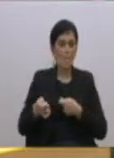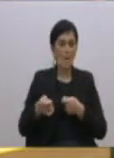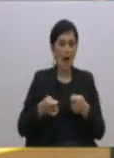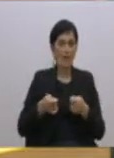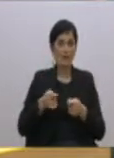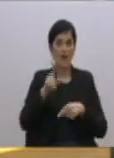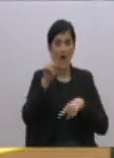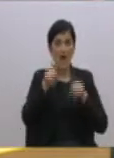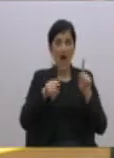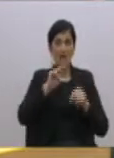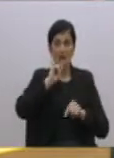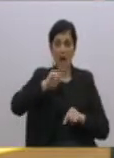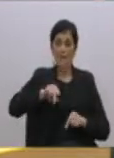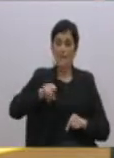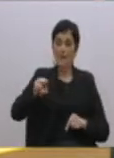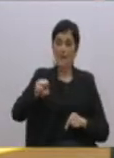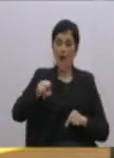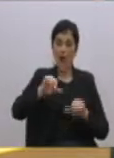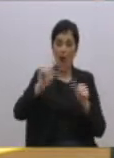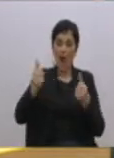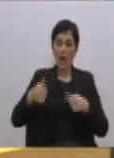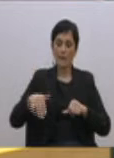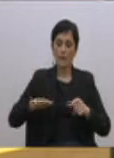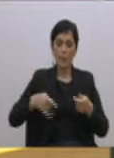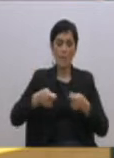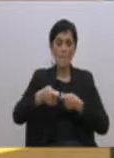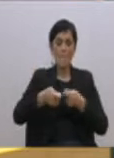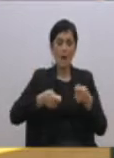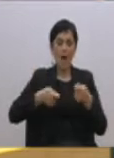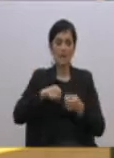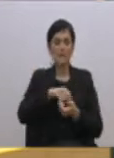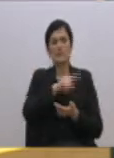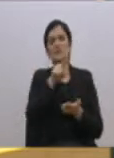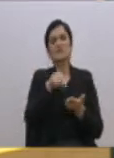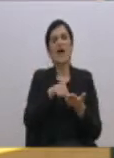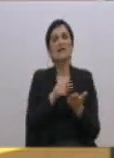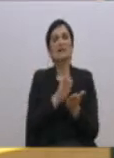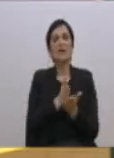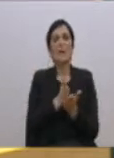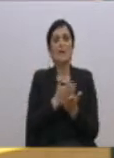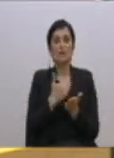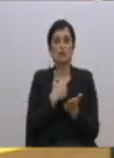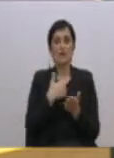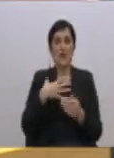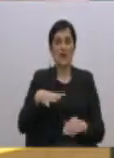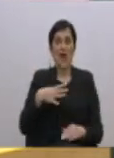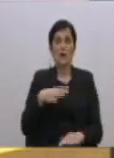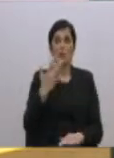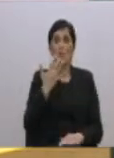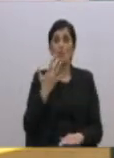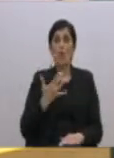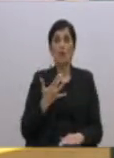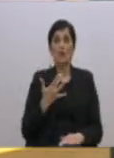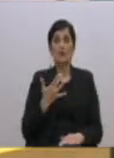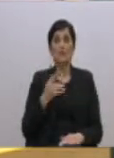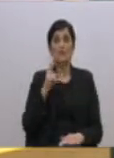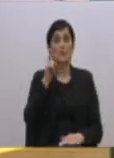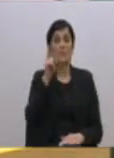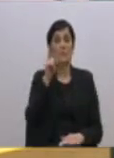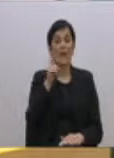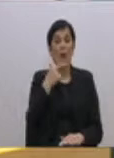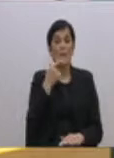სხვა საბრალებენ არაფორმალური მართველობის საკითხები არის ჩვენთან ქართულ პოლიტიკაში რა. ისინი